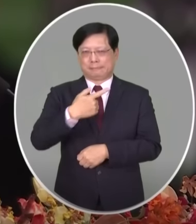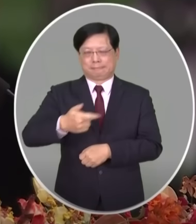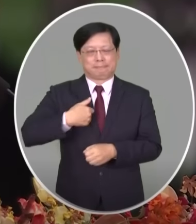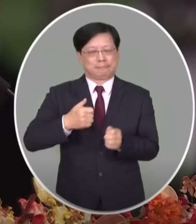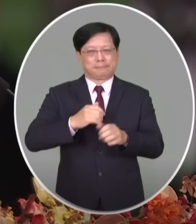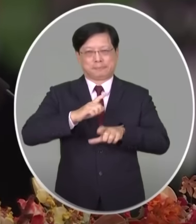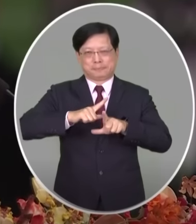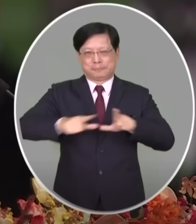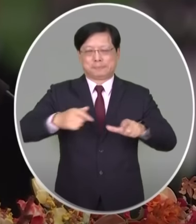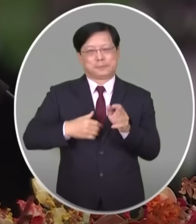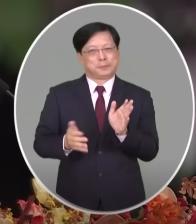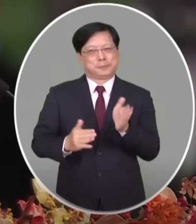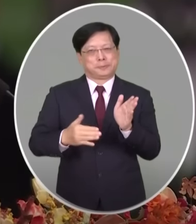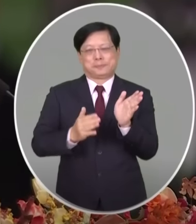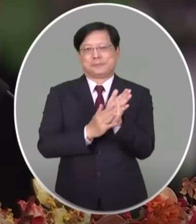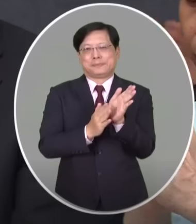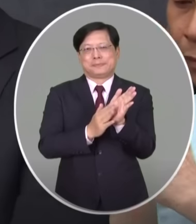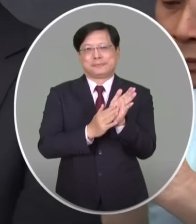烈的掌声。